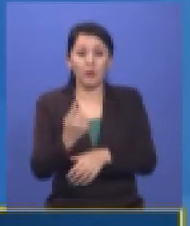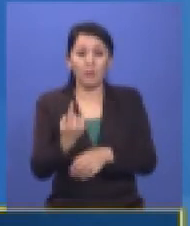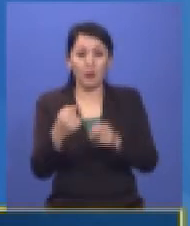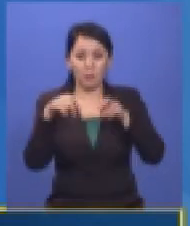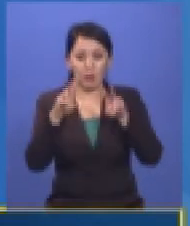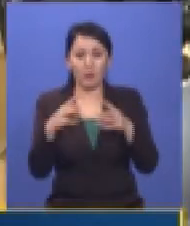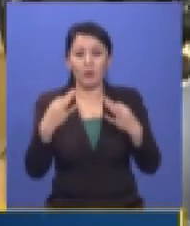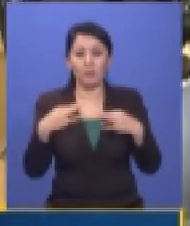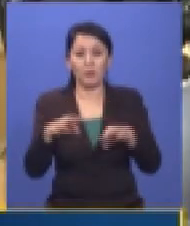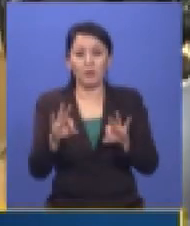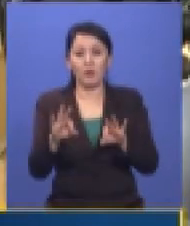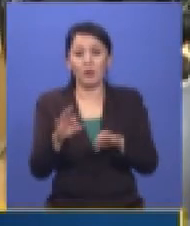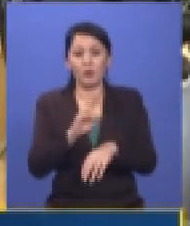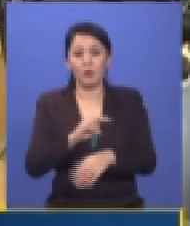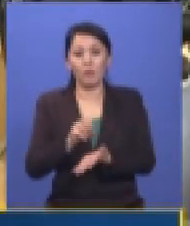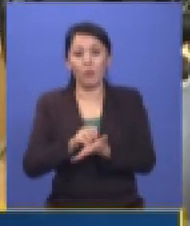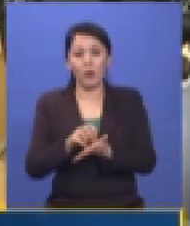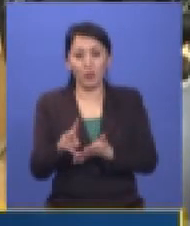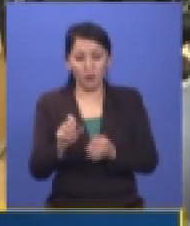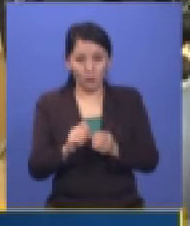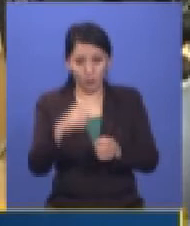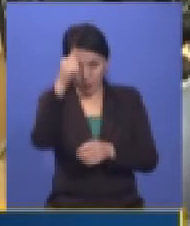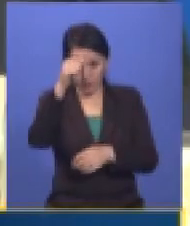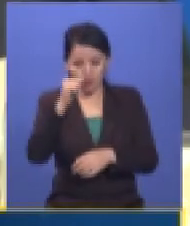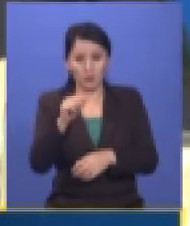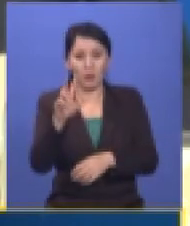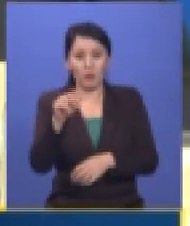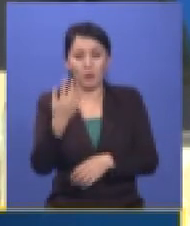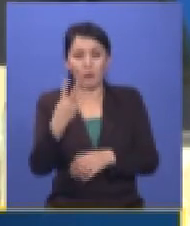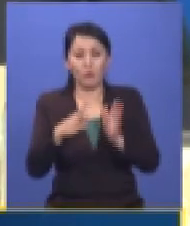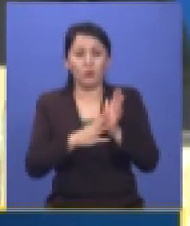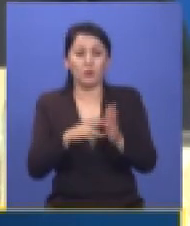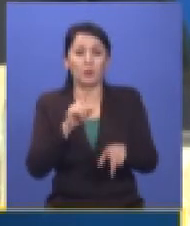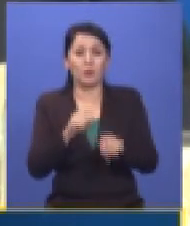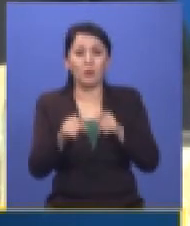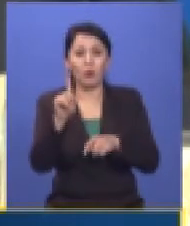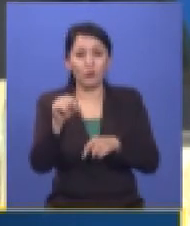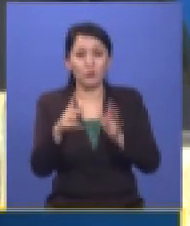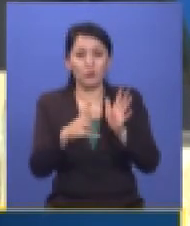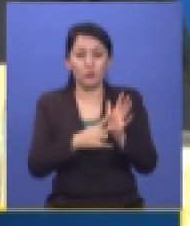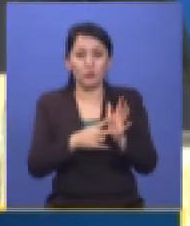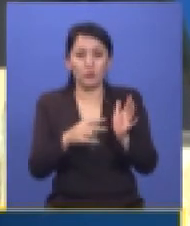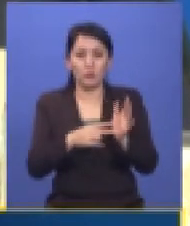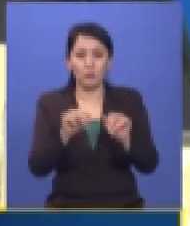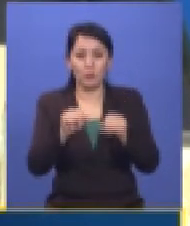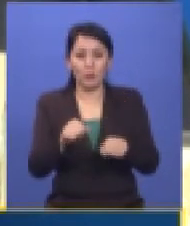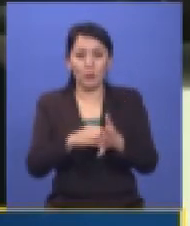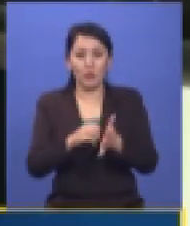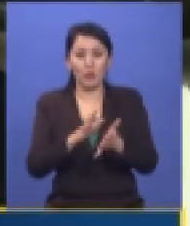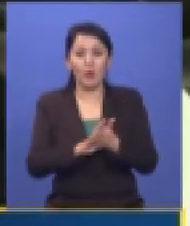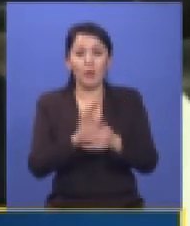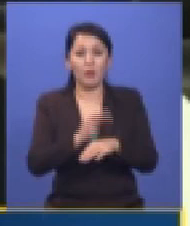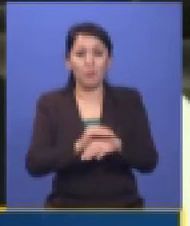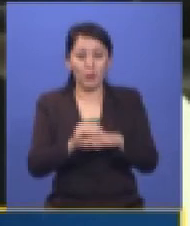жұмысынан босатылды. Соңғы 11 айдың ішінде мамандар 339 рейд өткізіп, 187 құқық бұзушылық тіркеді.